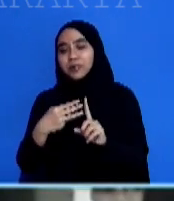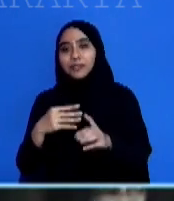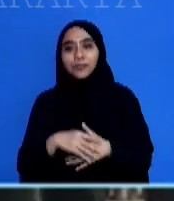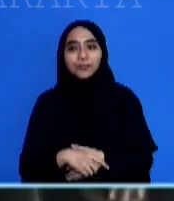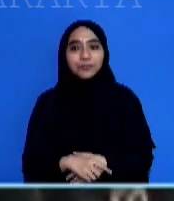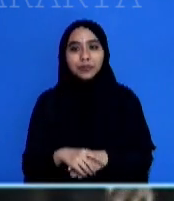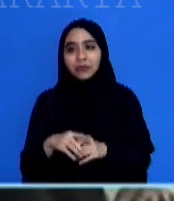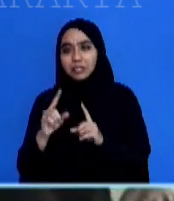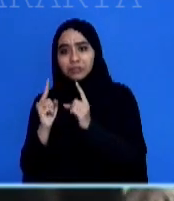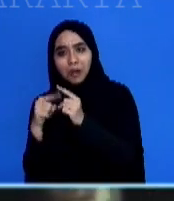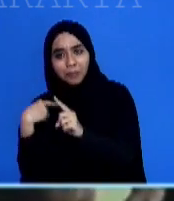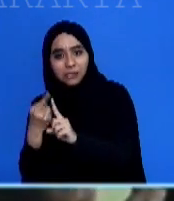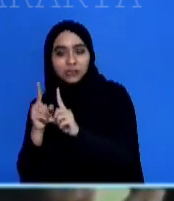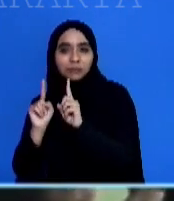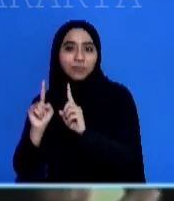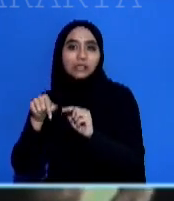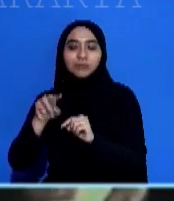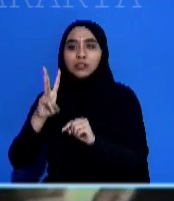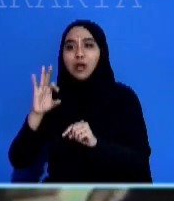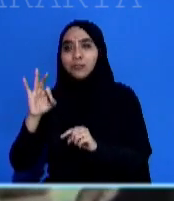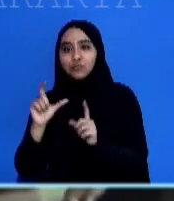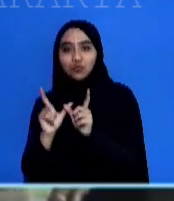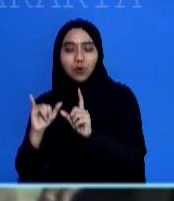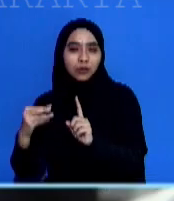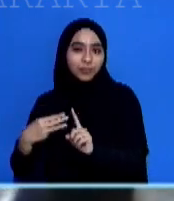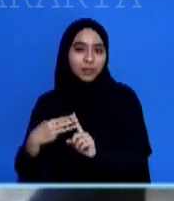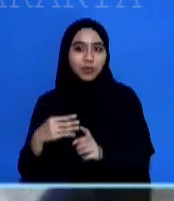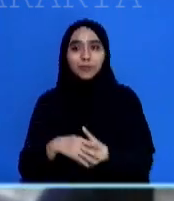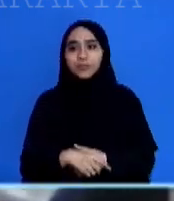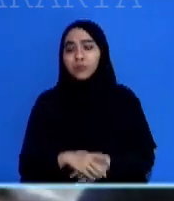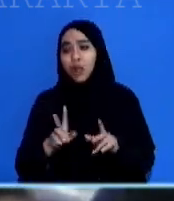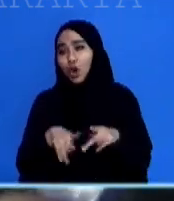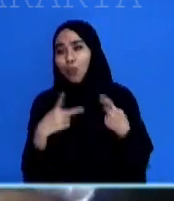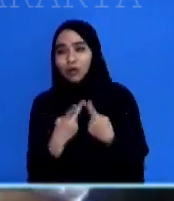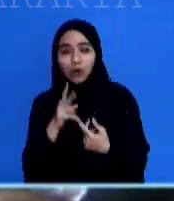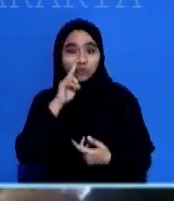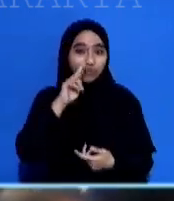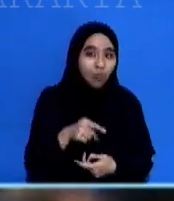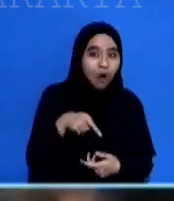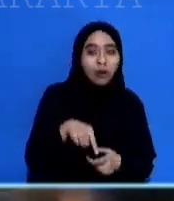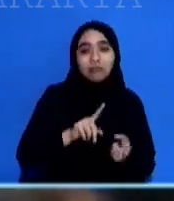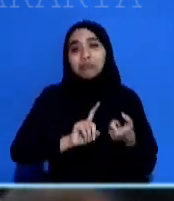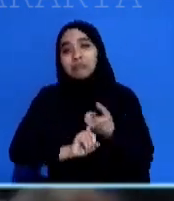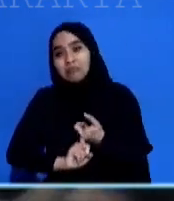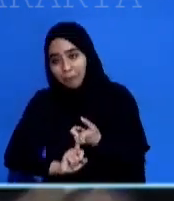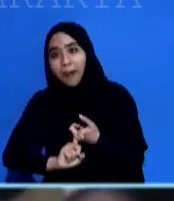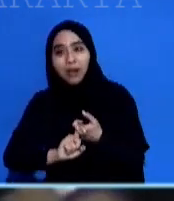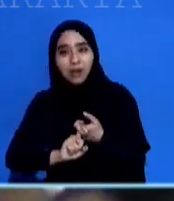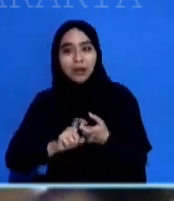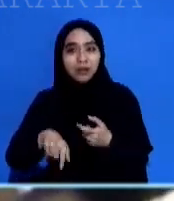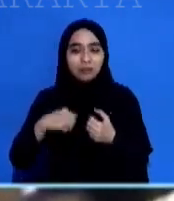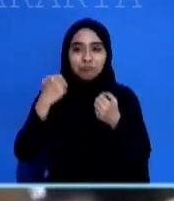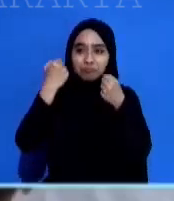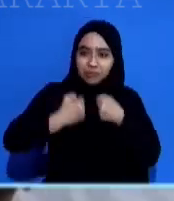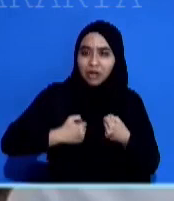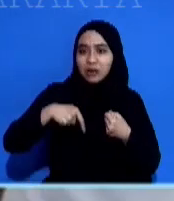pukul 11.30 waktu Indonesia bagian barat keluarga maupun kerabat dan teman warga binaan Lembaga Pemasyarakatan